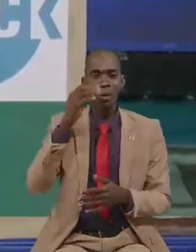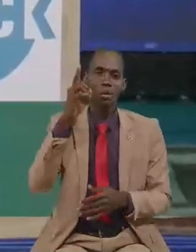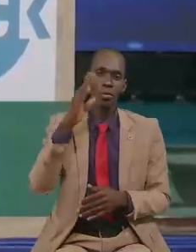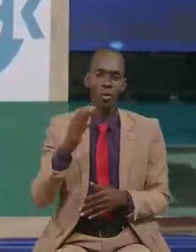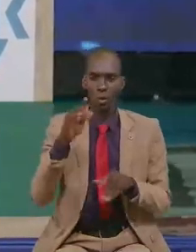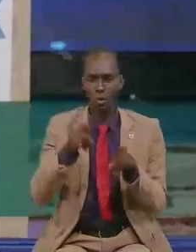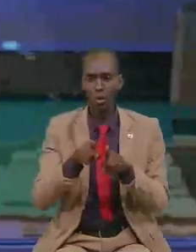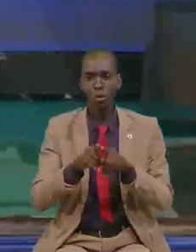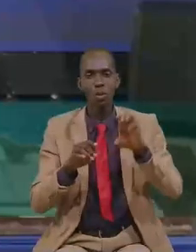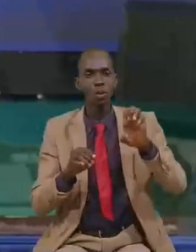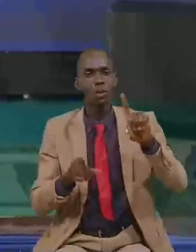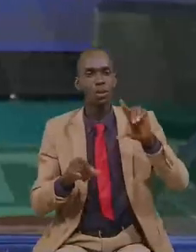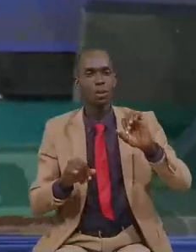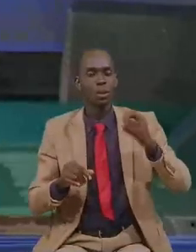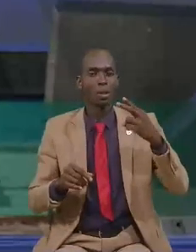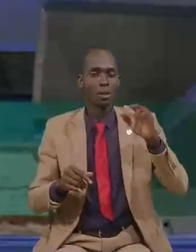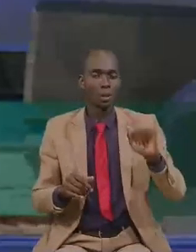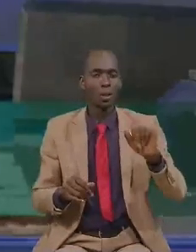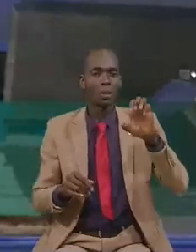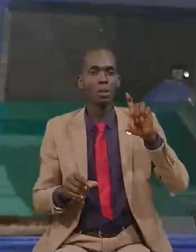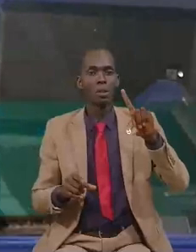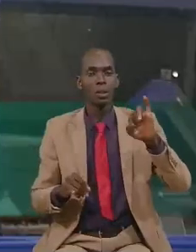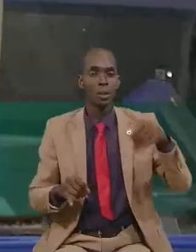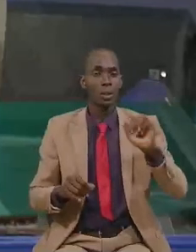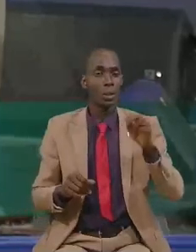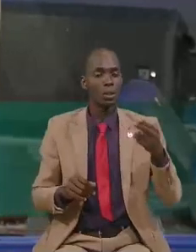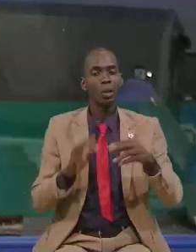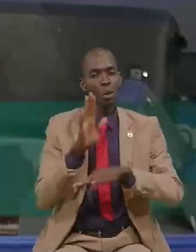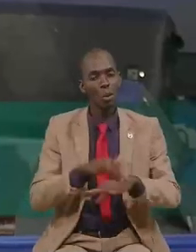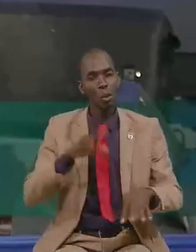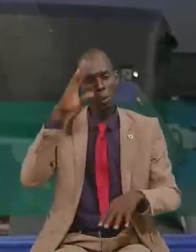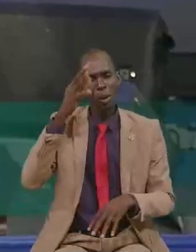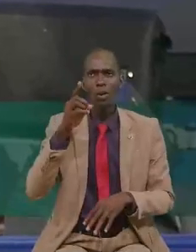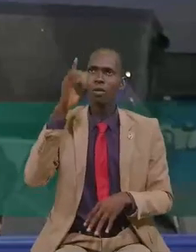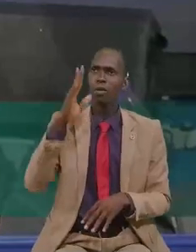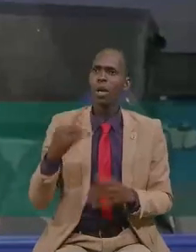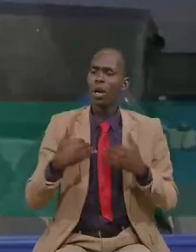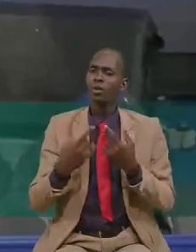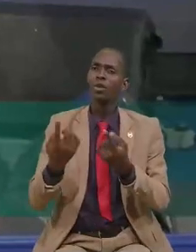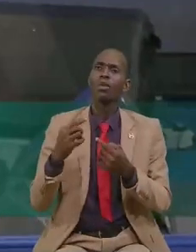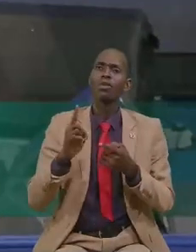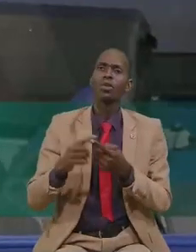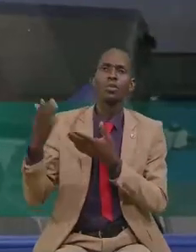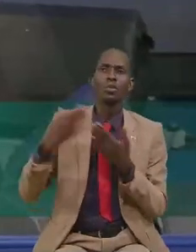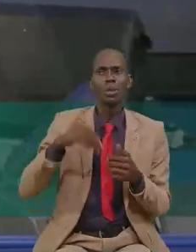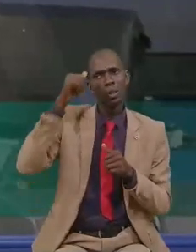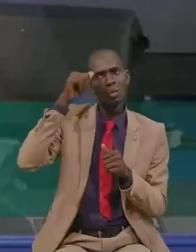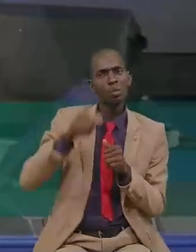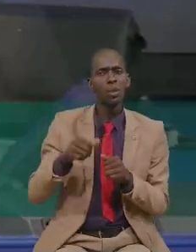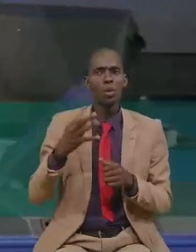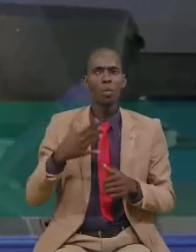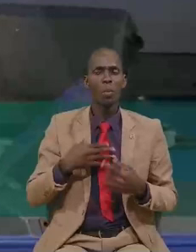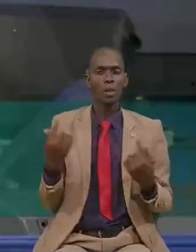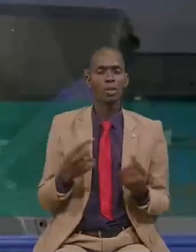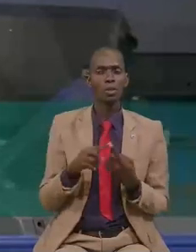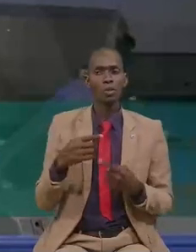Dieu. Ils ont appelé Élisée homme de Dieu, homme de Dieu. Est-ce que tu es venu me rappeler mes péchés?